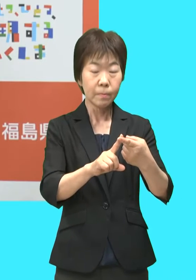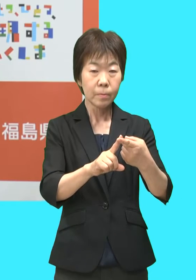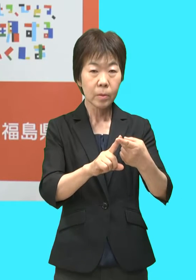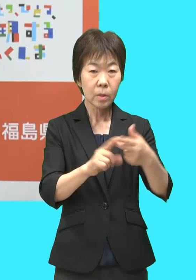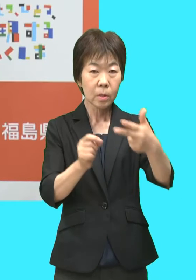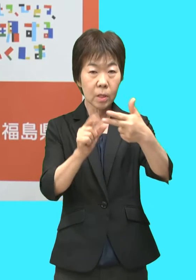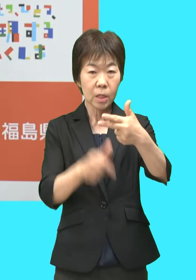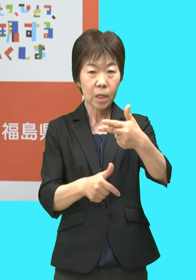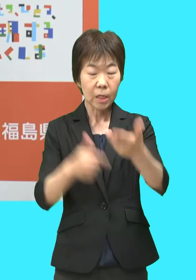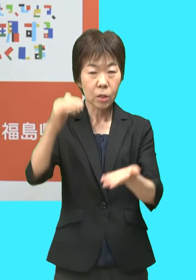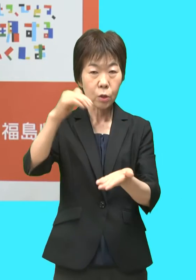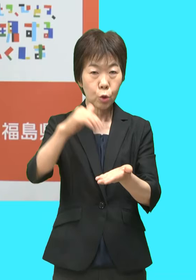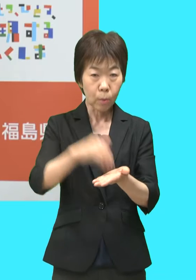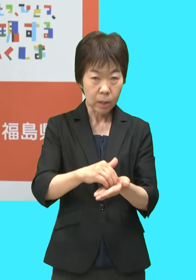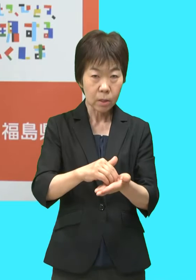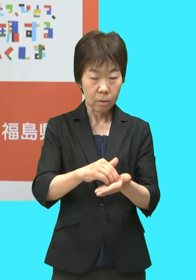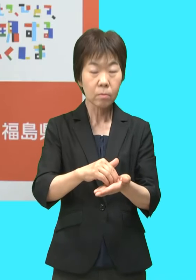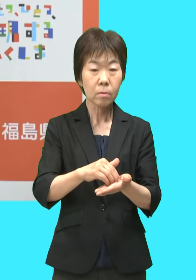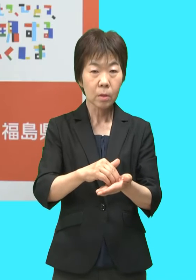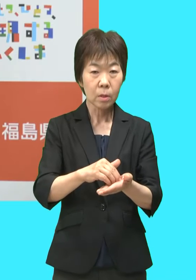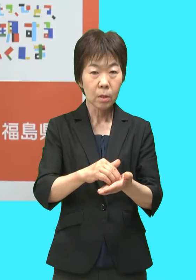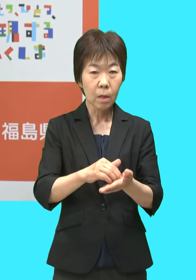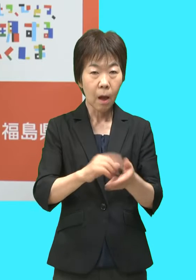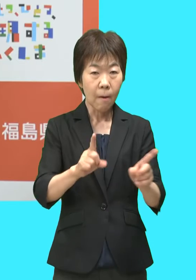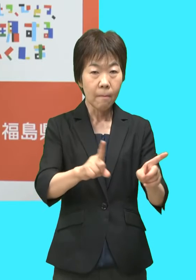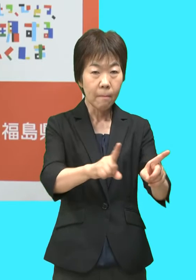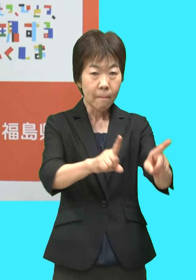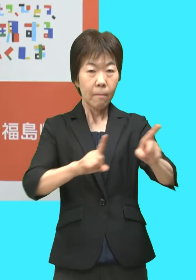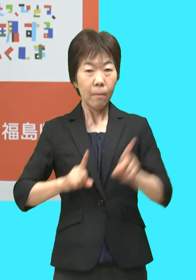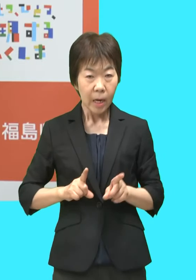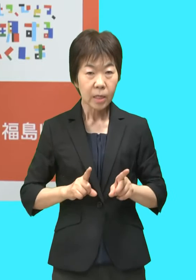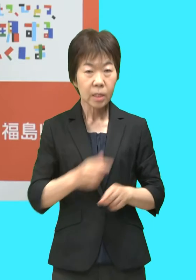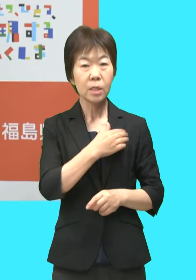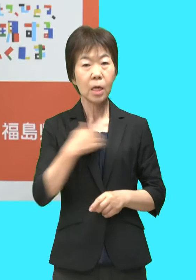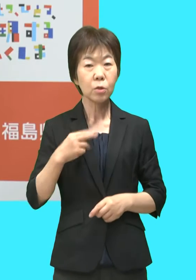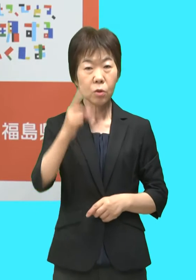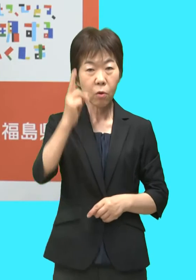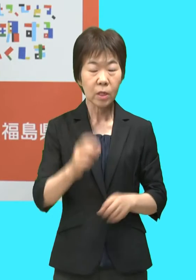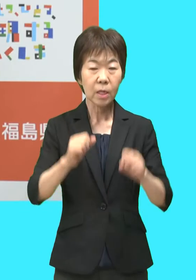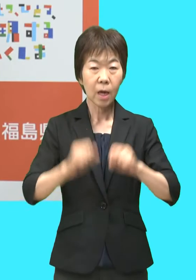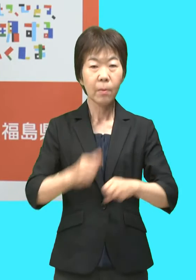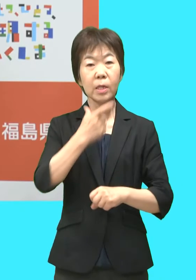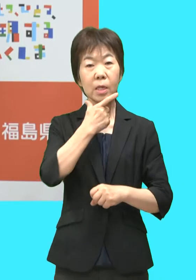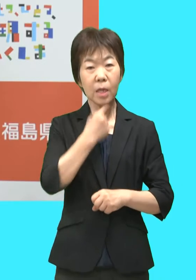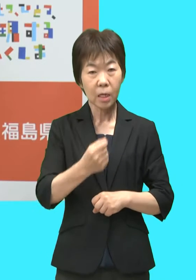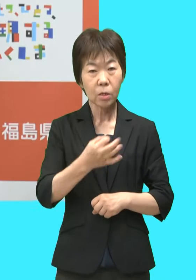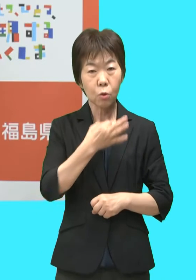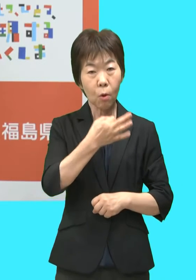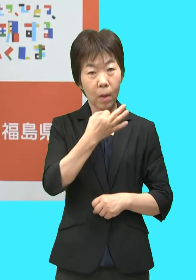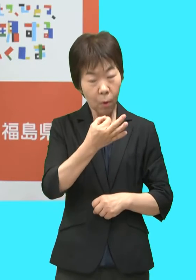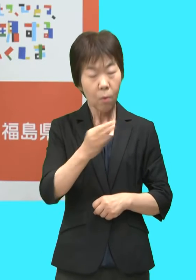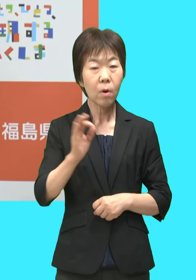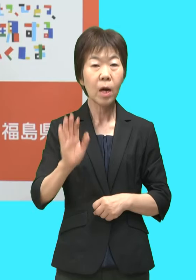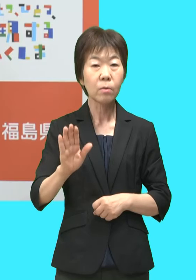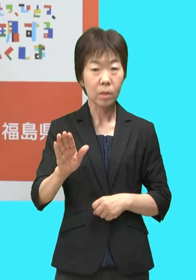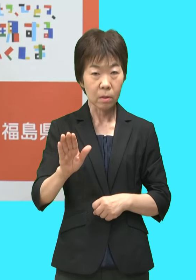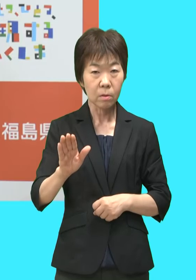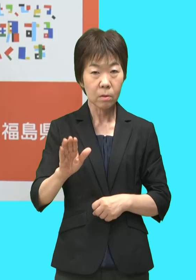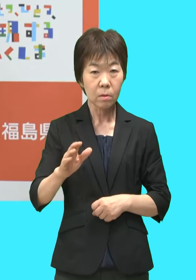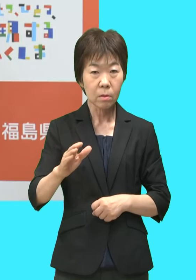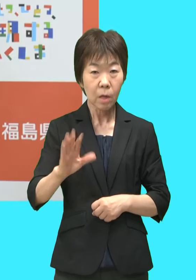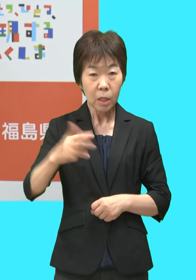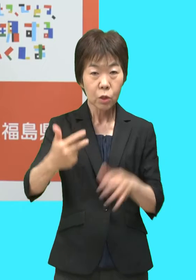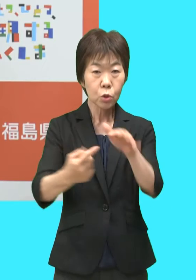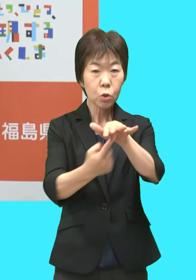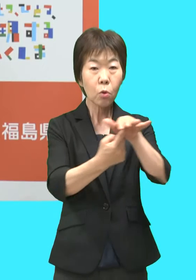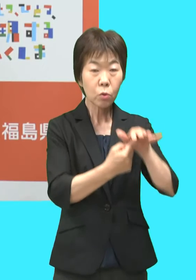7月末まであるいはさらに前倒しできるように頑張りたいという声を伺っております。この市町村の取り